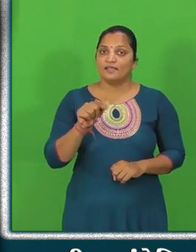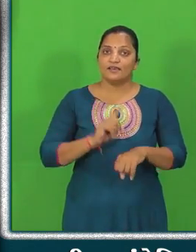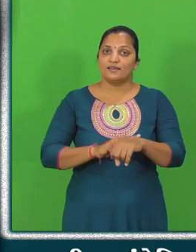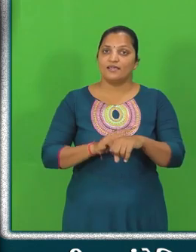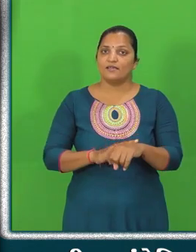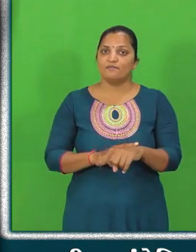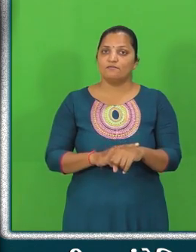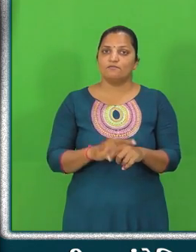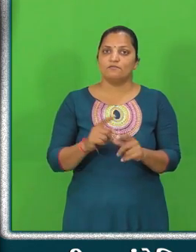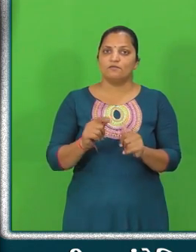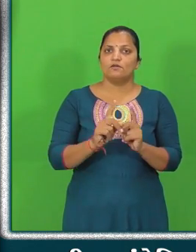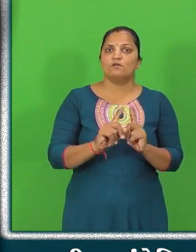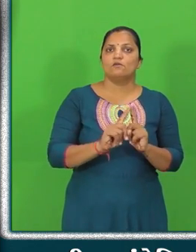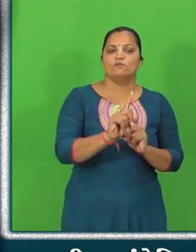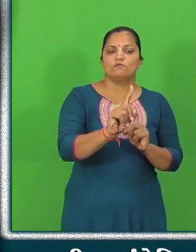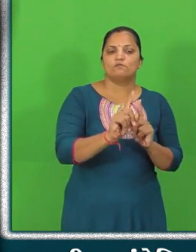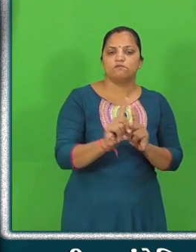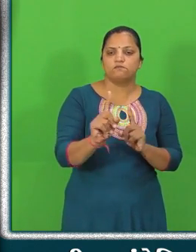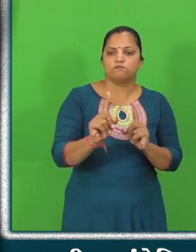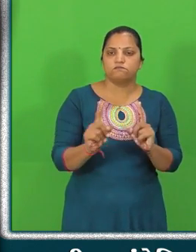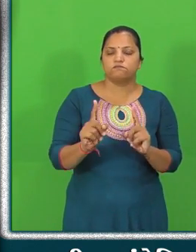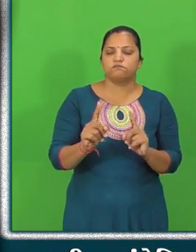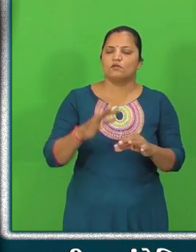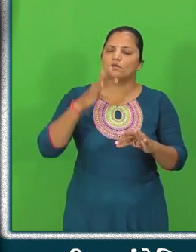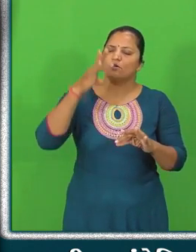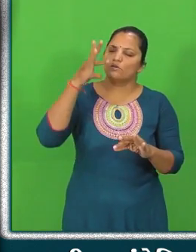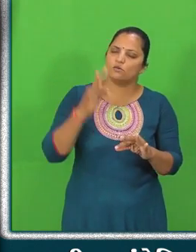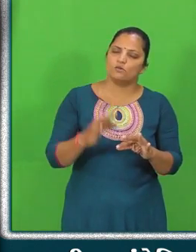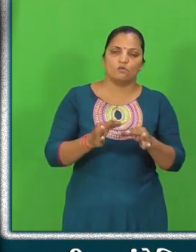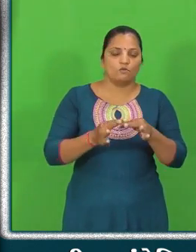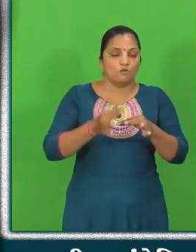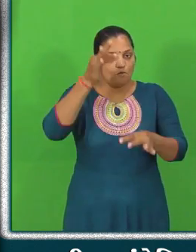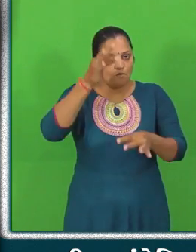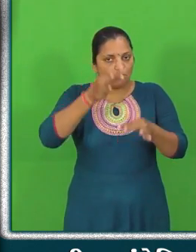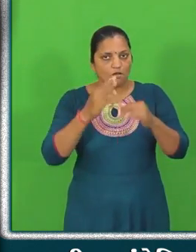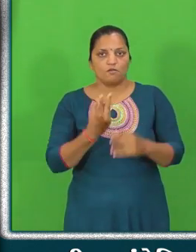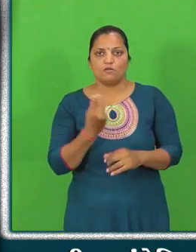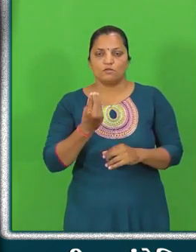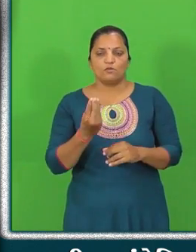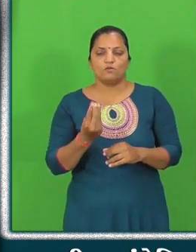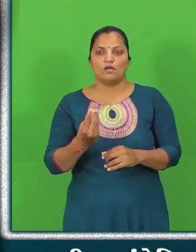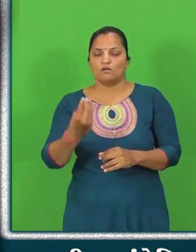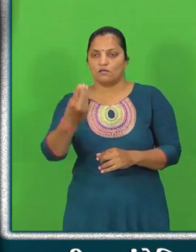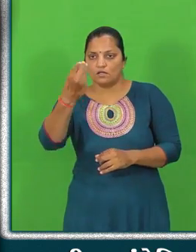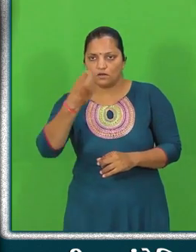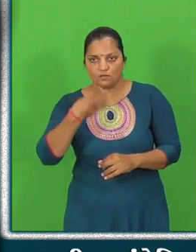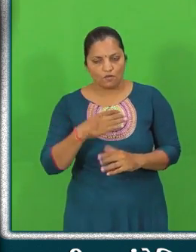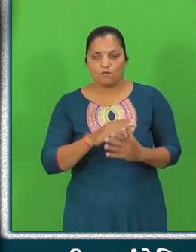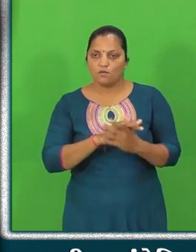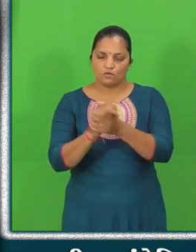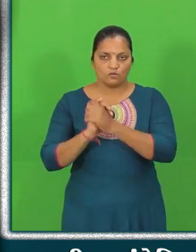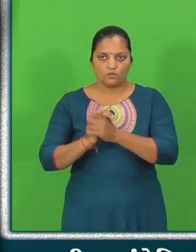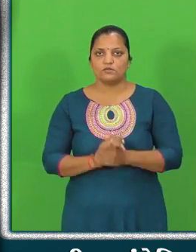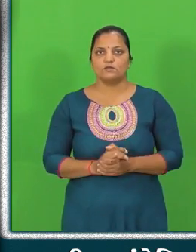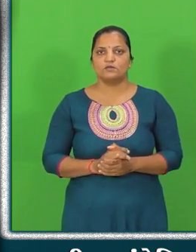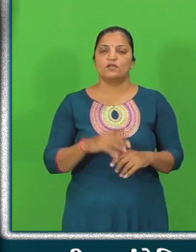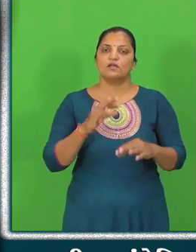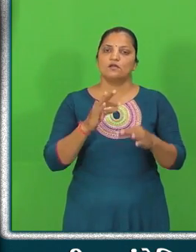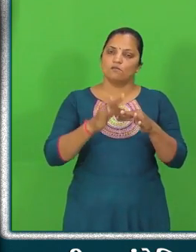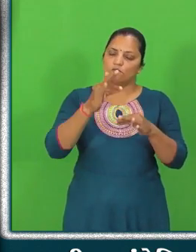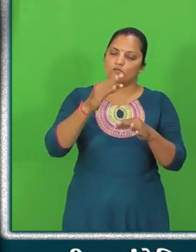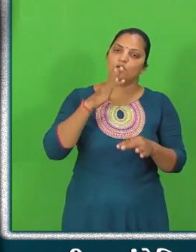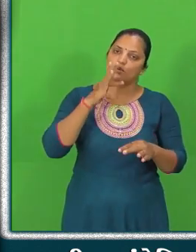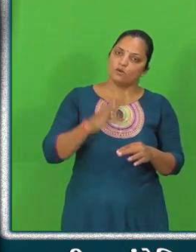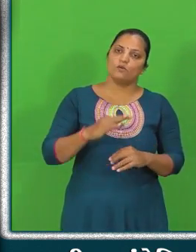વખતે બિલકુલ ડિસ્ટન્સ પણ એક્ઝેક્ટ માપીશું, ચોક્કસ માપ લેવાની જરૂર છે એવી કેટલાક મિત્રોએ સૂચન જે કર્યું છે, ચોક્કસ માપથી આ કામ